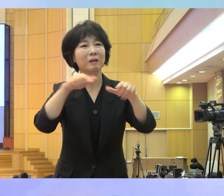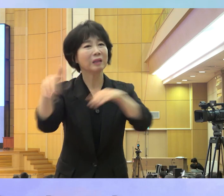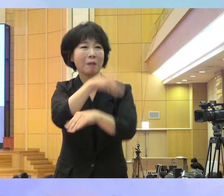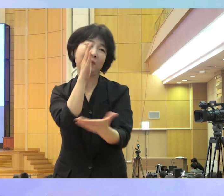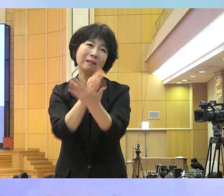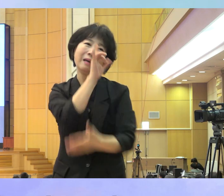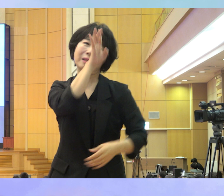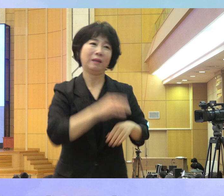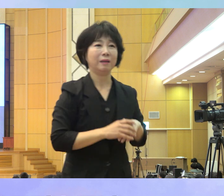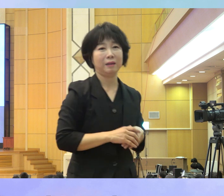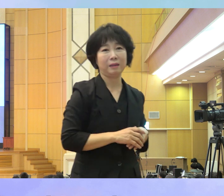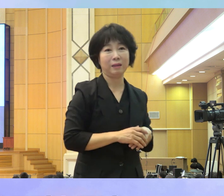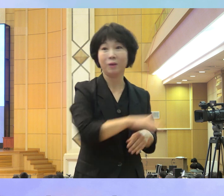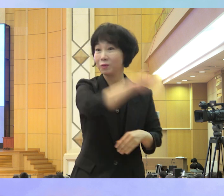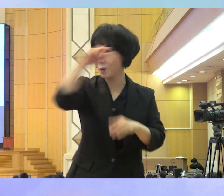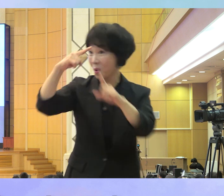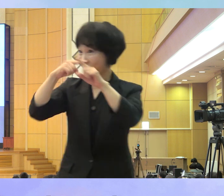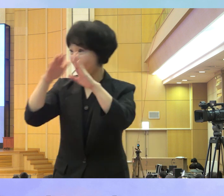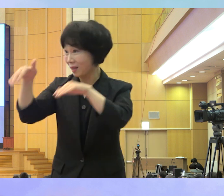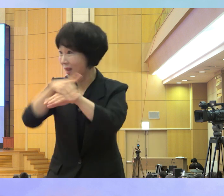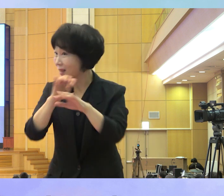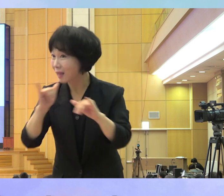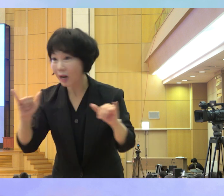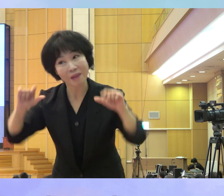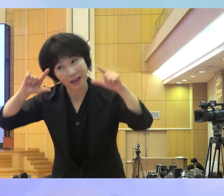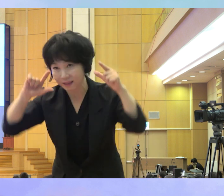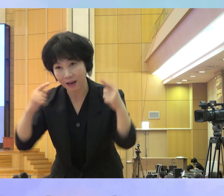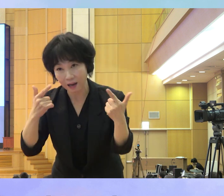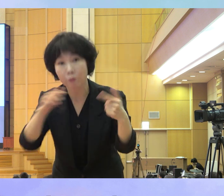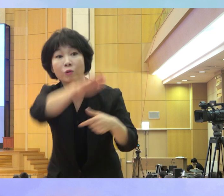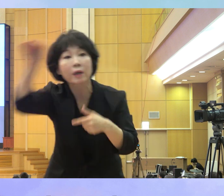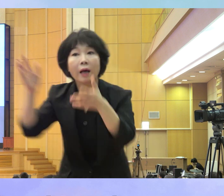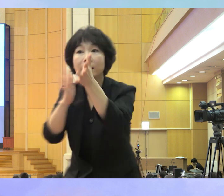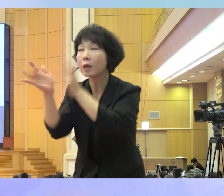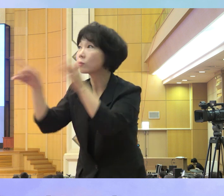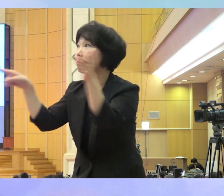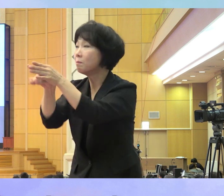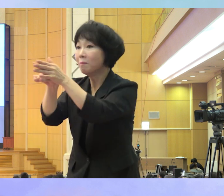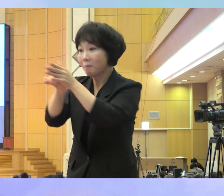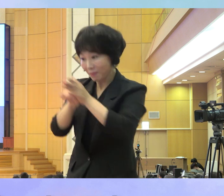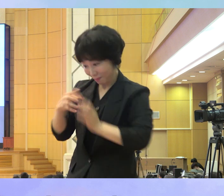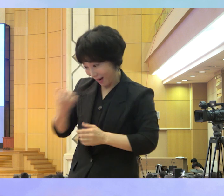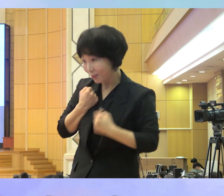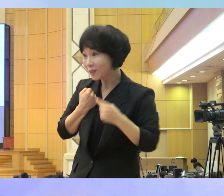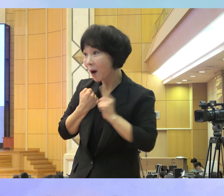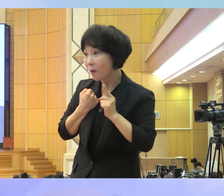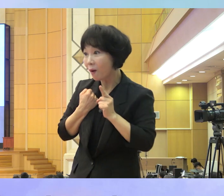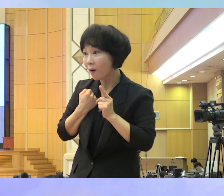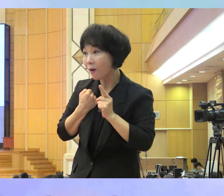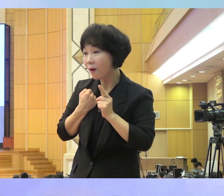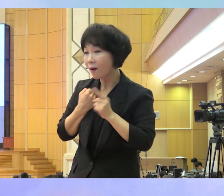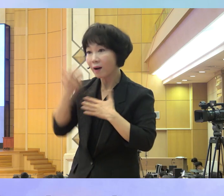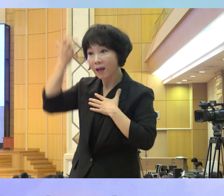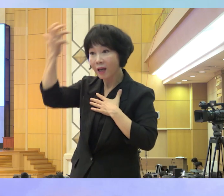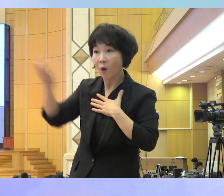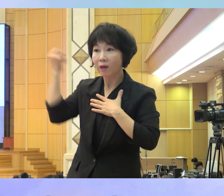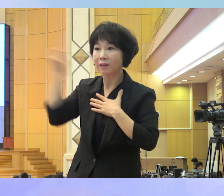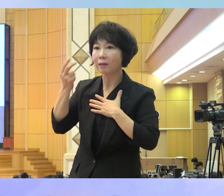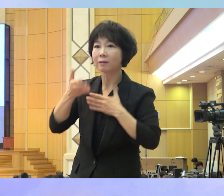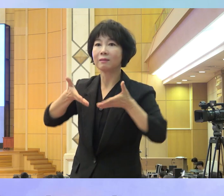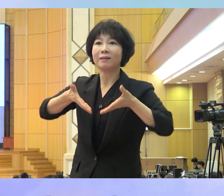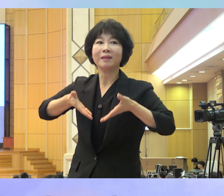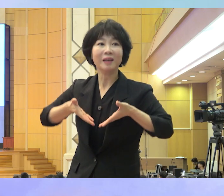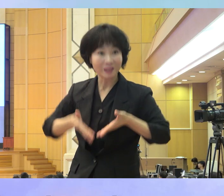우리는 교인이라 그러면 안 돼. 한마디로 말해서 우리는 예수 믿고 거듭난 자, 하나님의 자녀로 영적으로